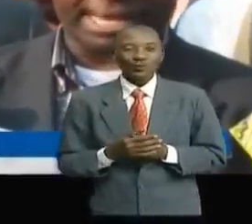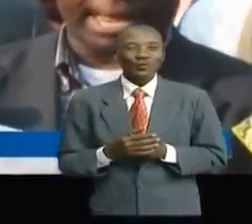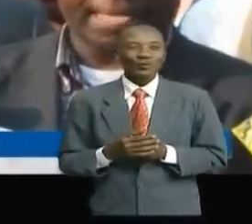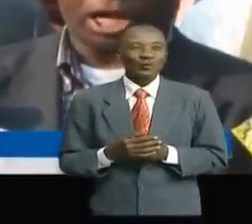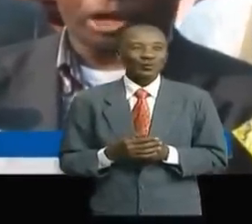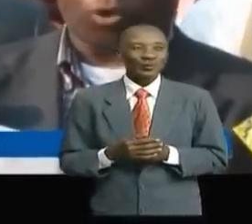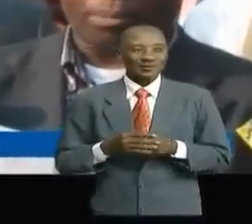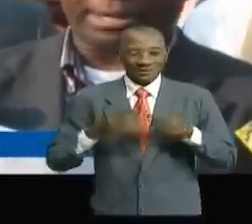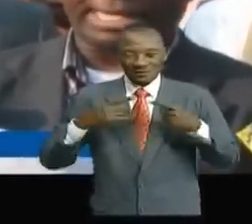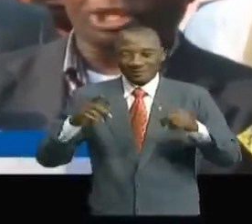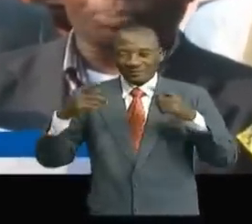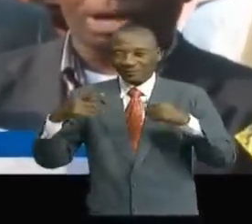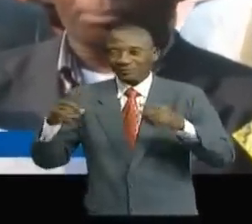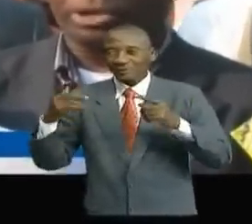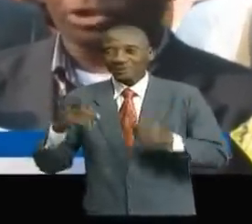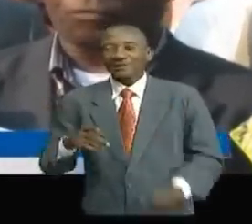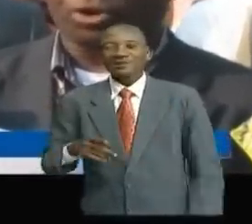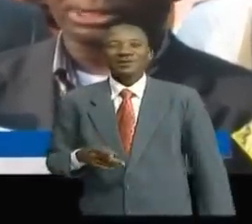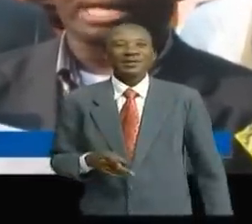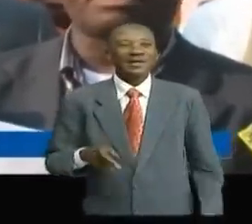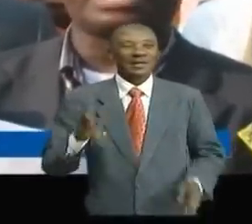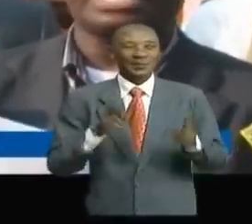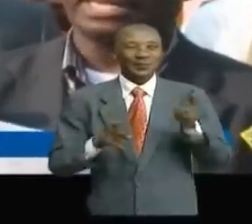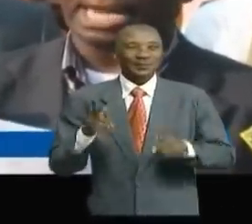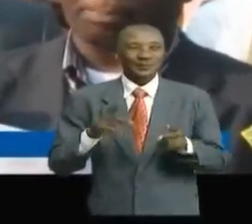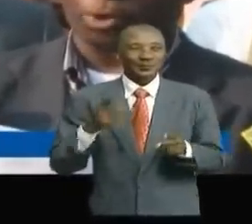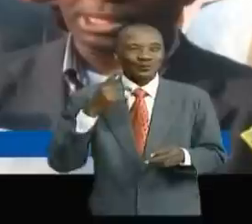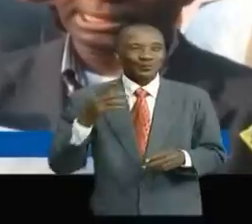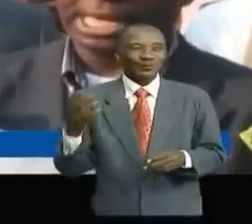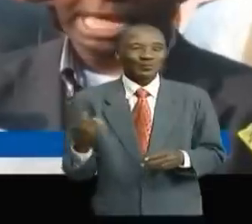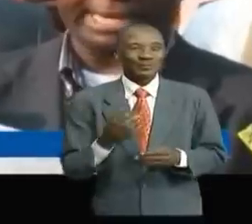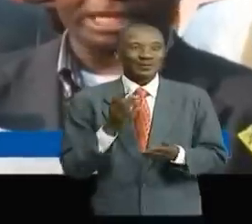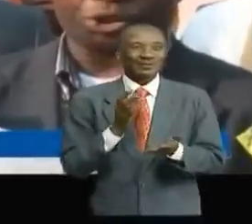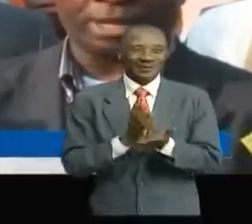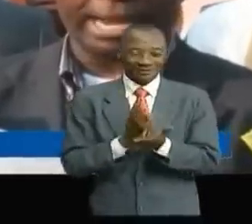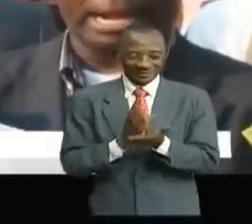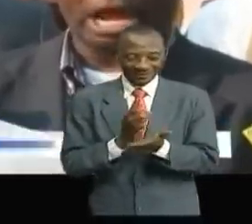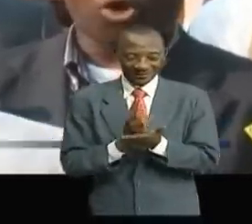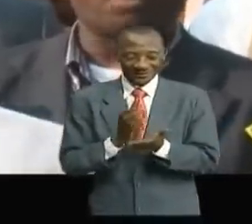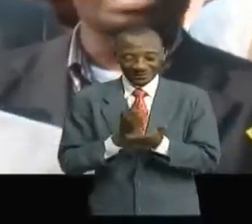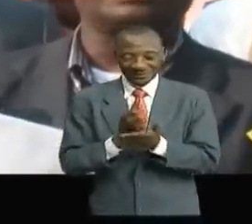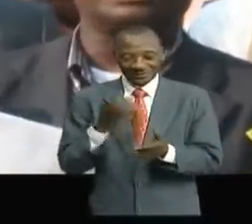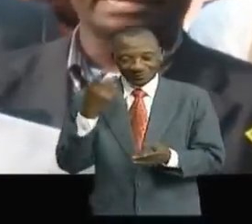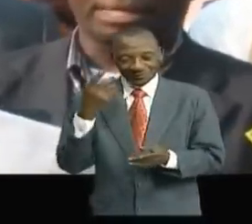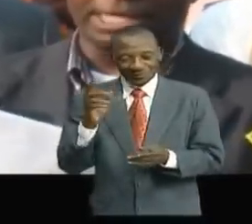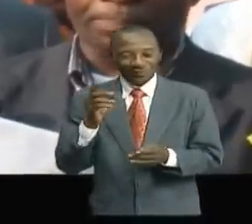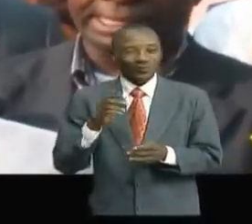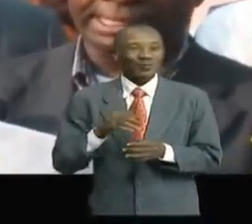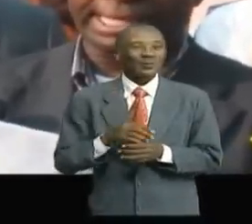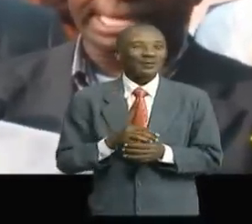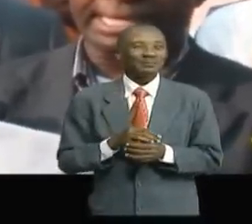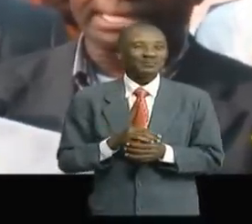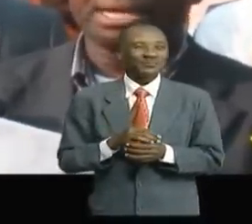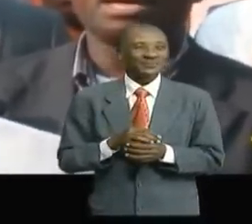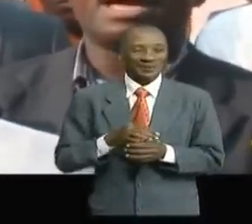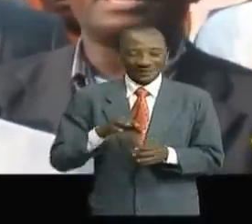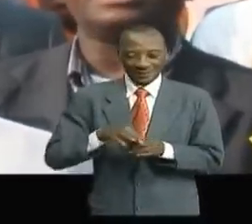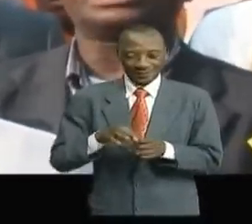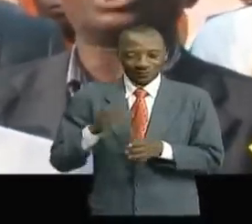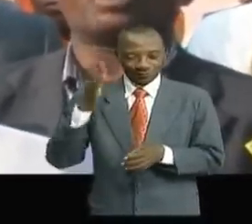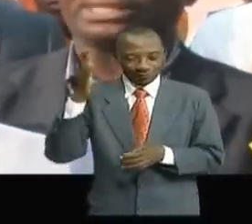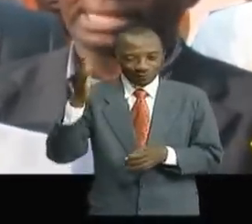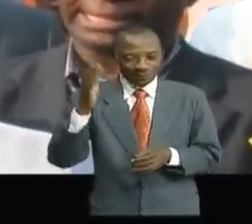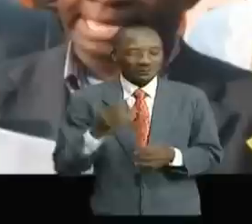de l'État et commandant suprême de nos forces armées et de la police nationale comme candidat de l'UDPS Tshisekedi